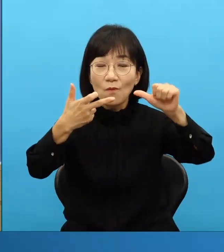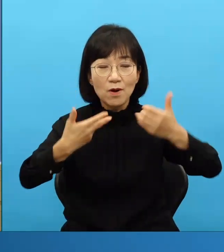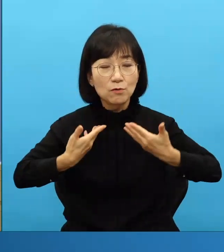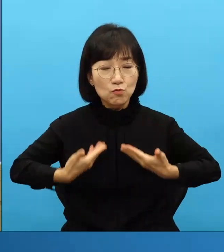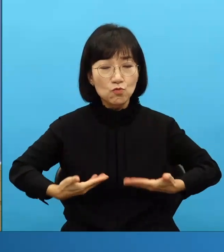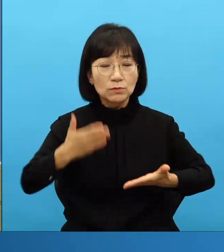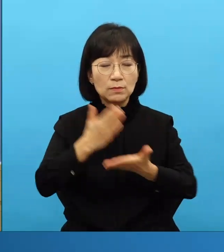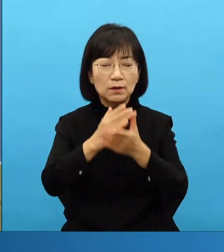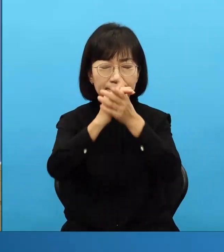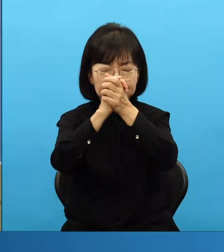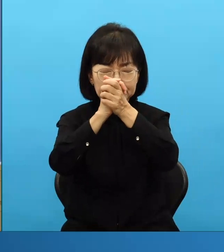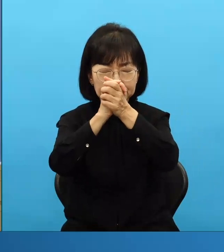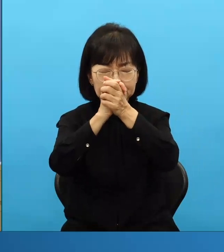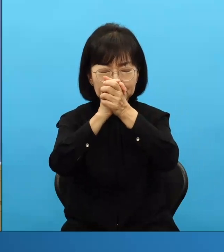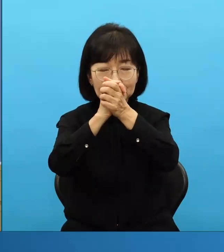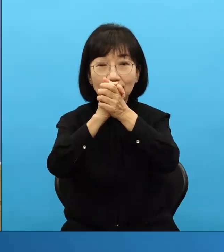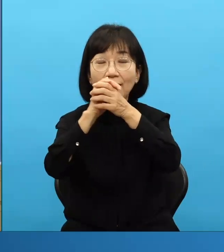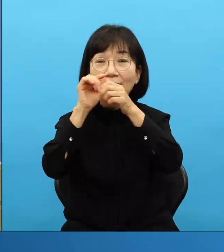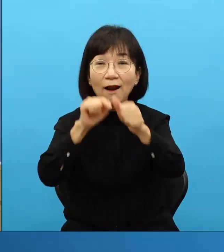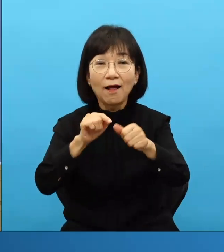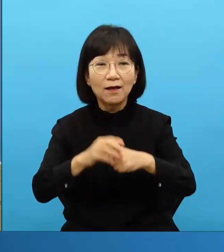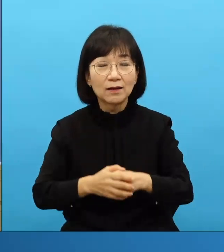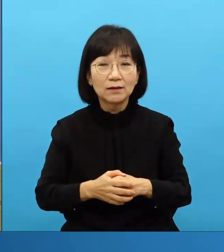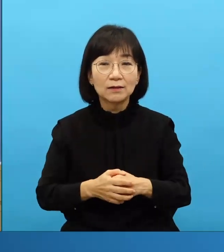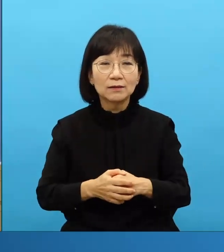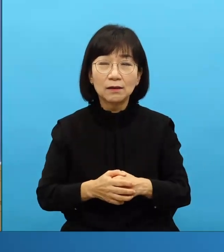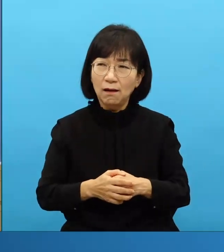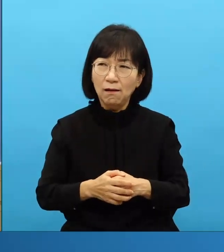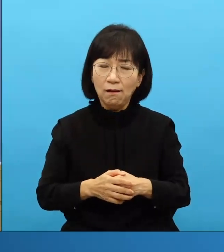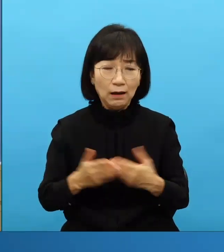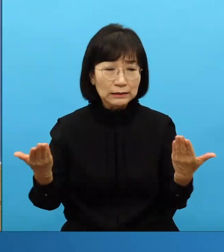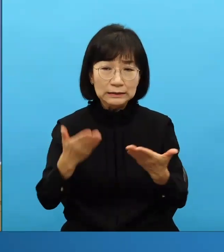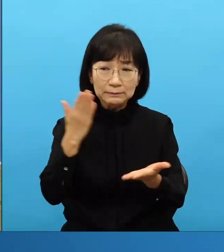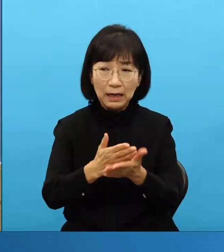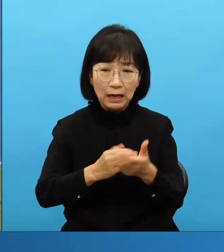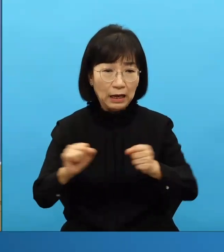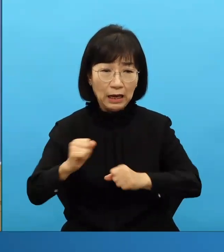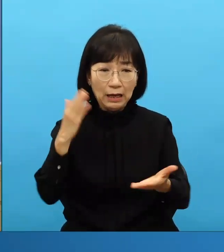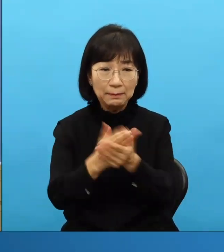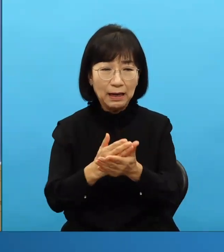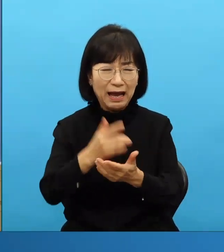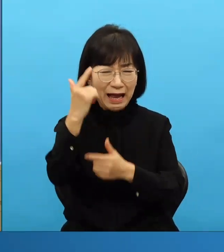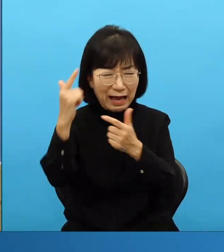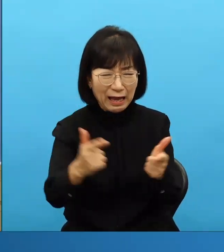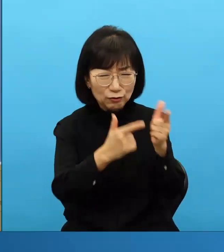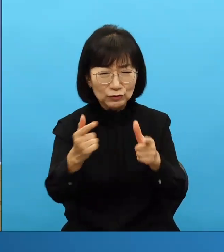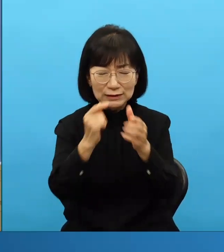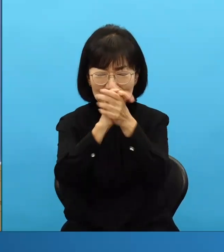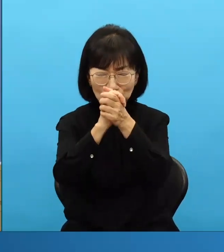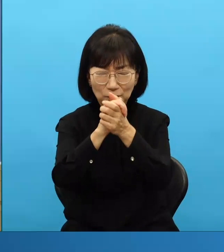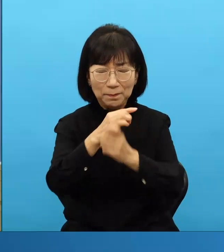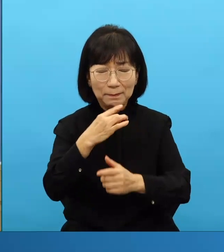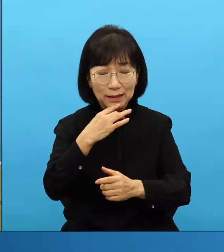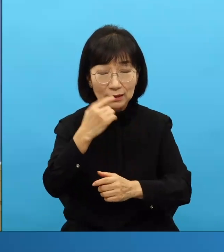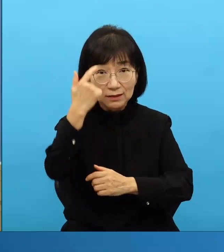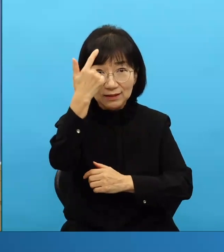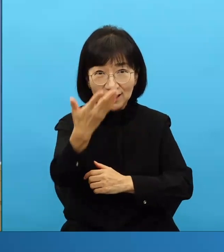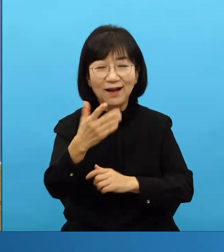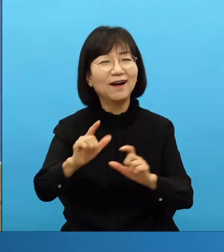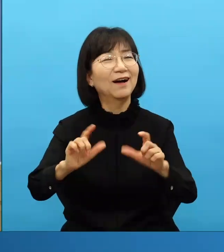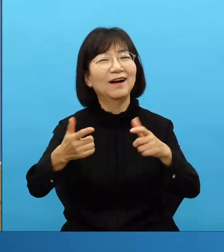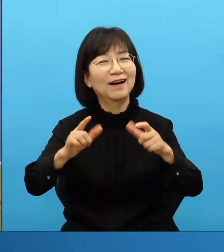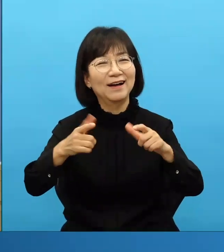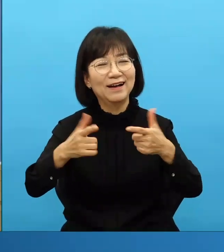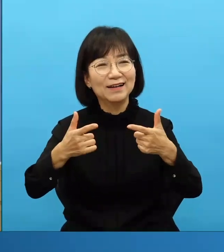verse 17 it says, pray continually. 그 말은 아무것도 하지 말고 기도만 하라 그런 뜻이 아니죠. That doesn't mean don't do anything else and only 쉬지 pray. 말고